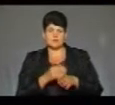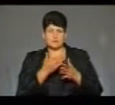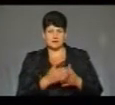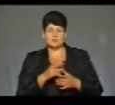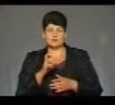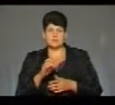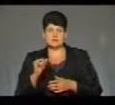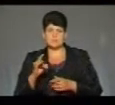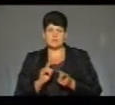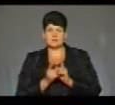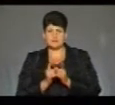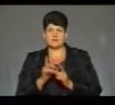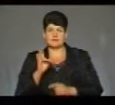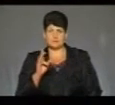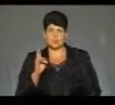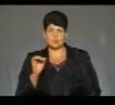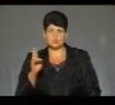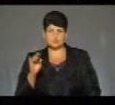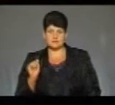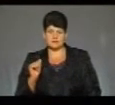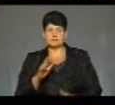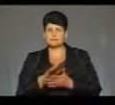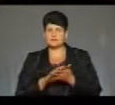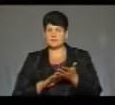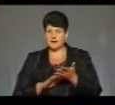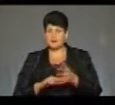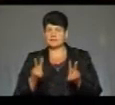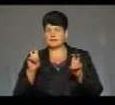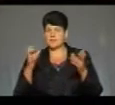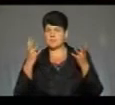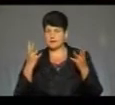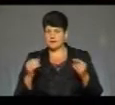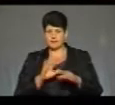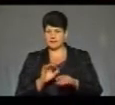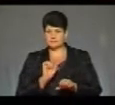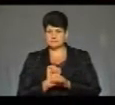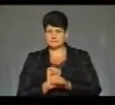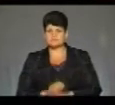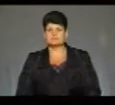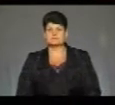Сарабун, сурдопереклад Надія Куцовська. Далі в ефірі тема дня. Не перемикайте.